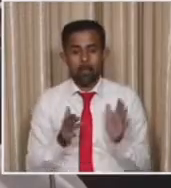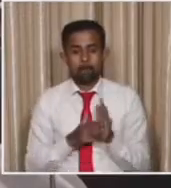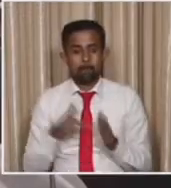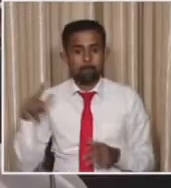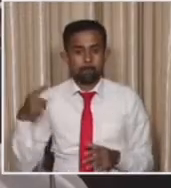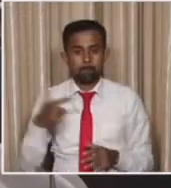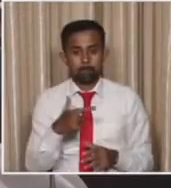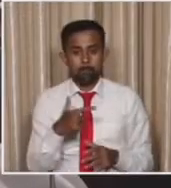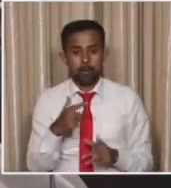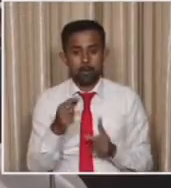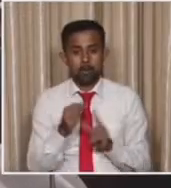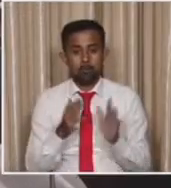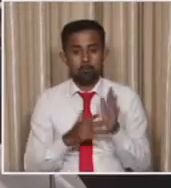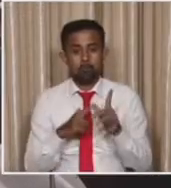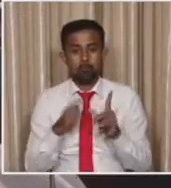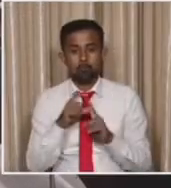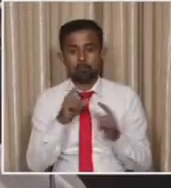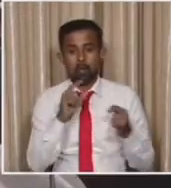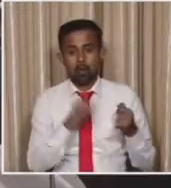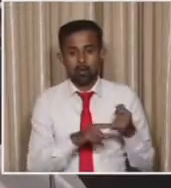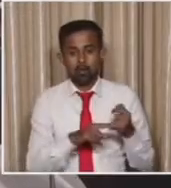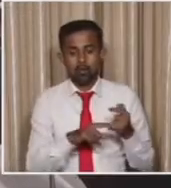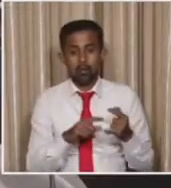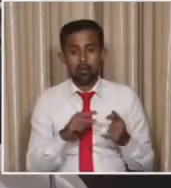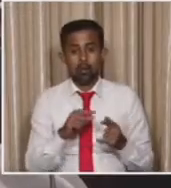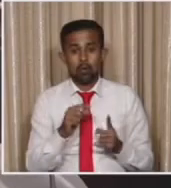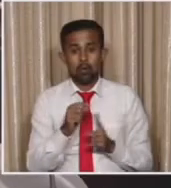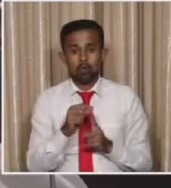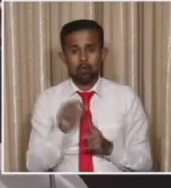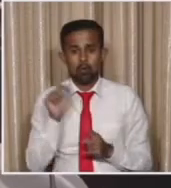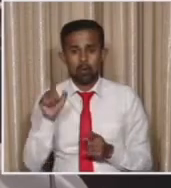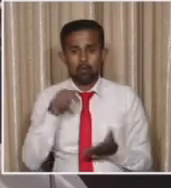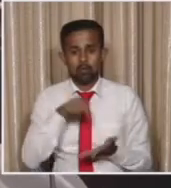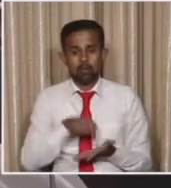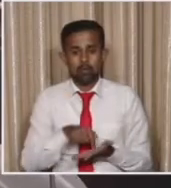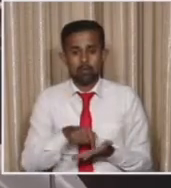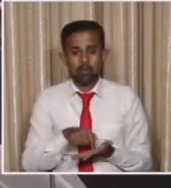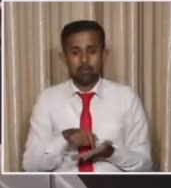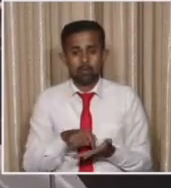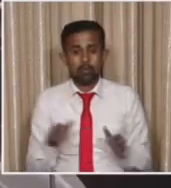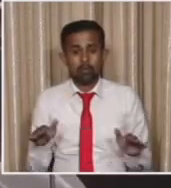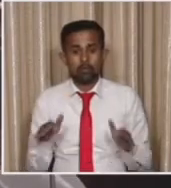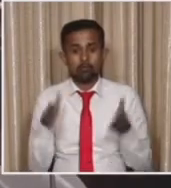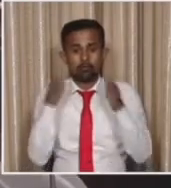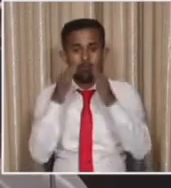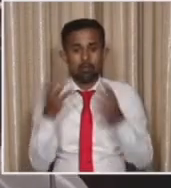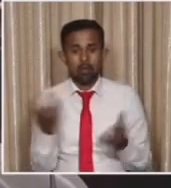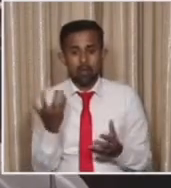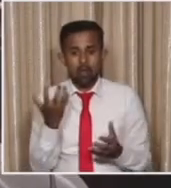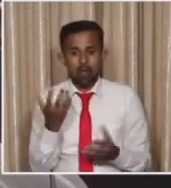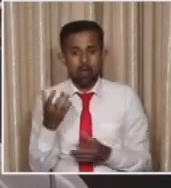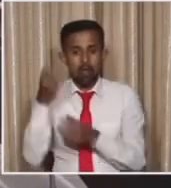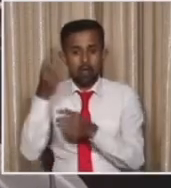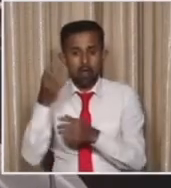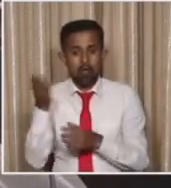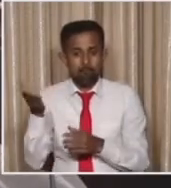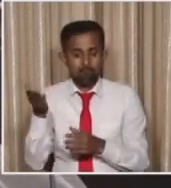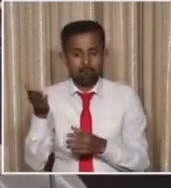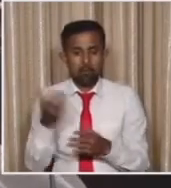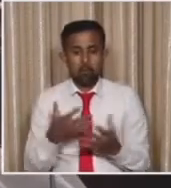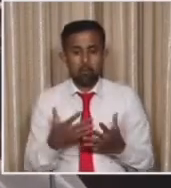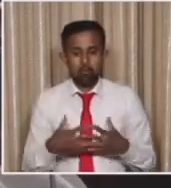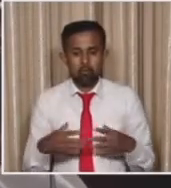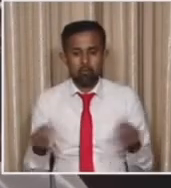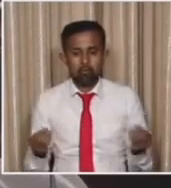දිස්ත්‍රික්කයේ මඩු ප්‍රාදේශීය ලේකම් කොට්ටාෂේ පොක්කරවන්නි කියන ස්ථානයේ ඓතිහාසික ස්තූප පිළිම ගල්ගනු රැසක් තියෙනවා. ඒව විනාශ වෙමින්